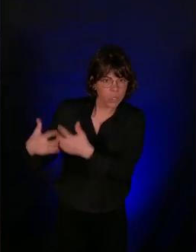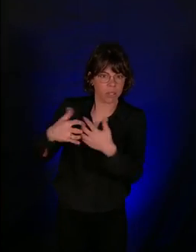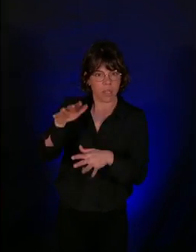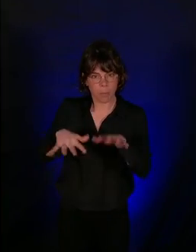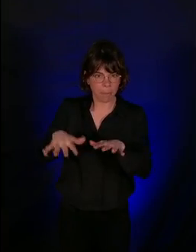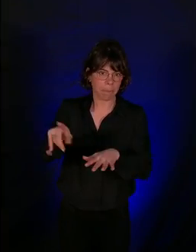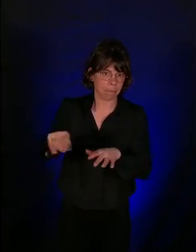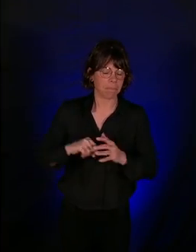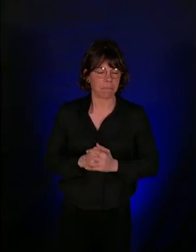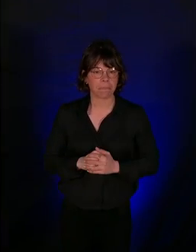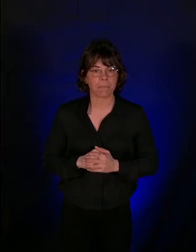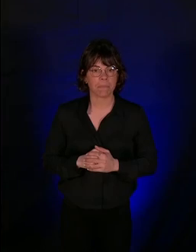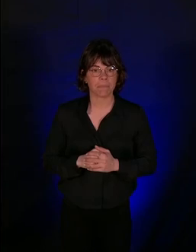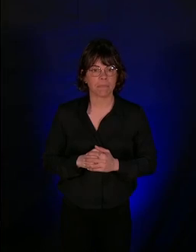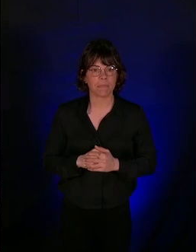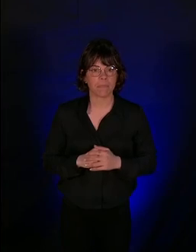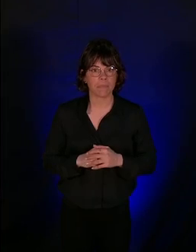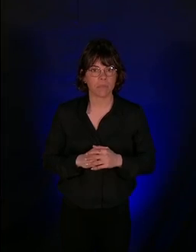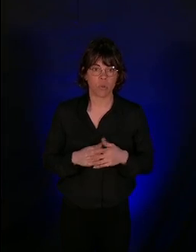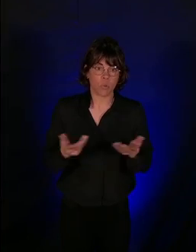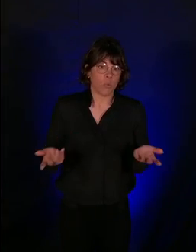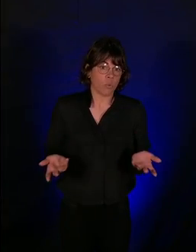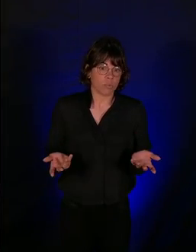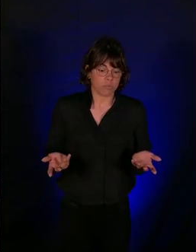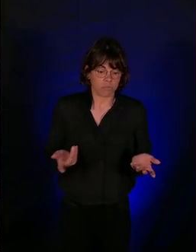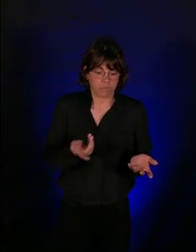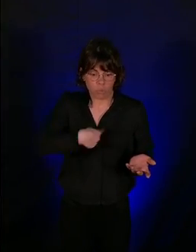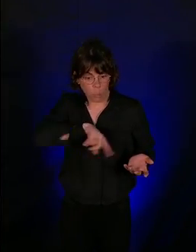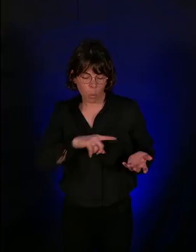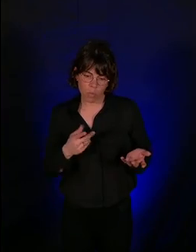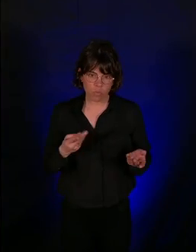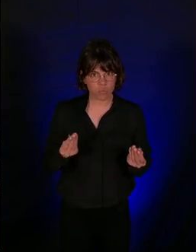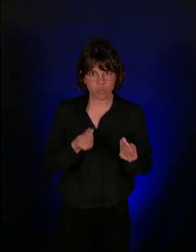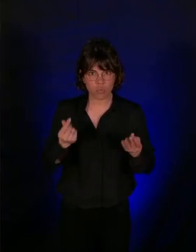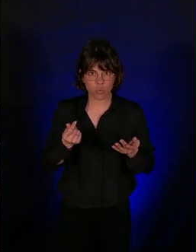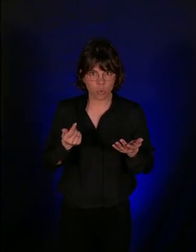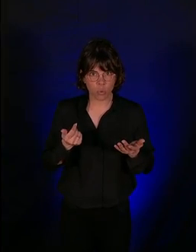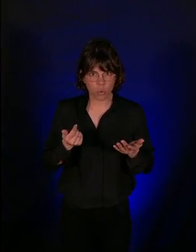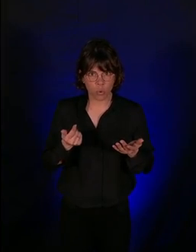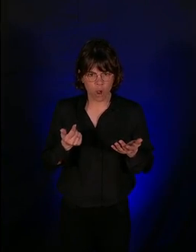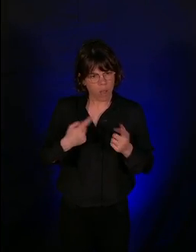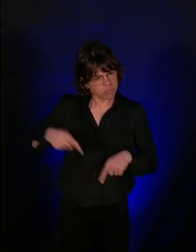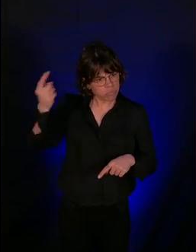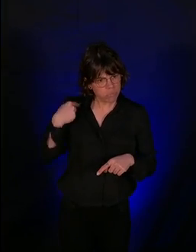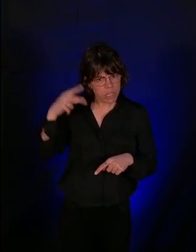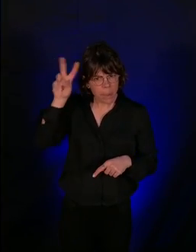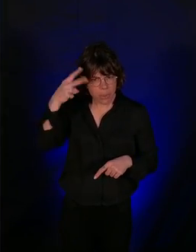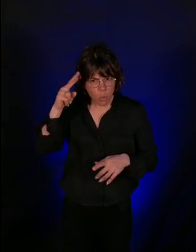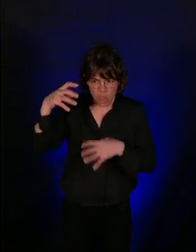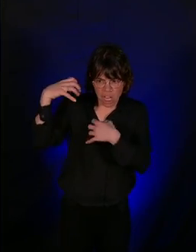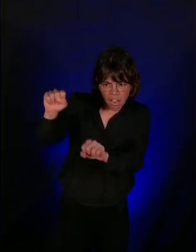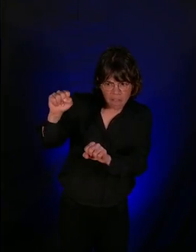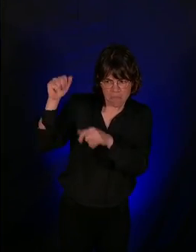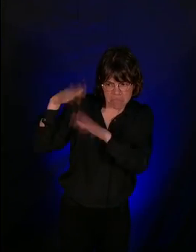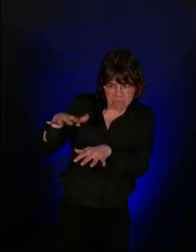États-Unis donc pour pour la part on était on était pas une grande culture de de grève avait eu